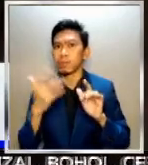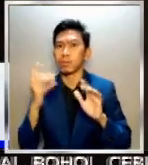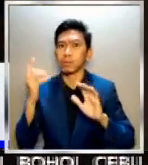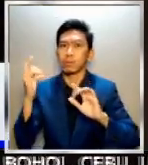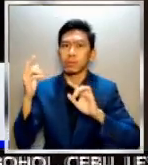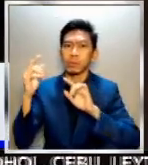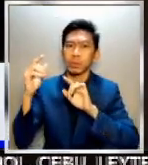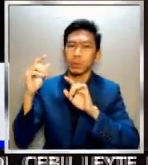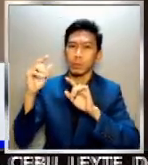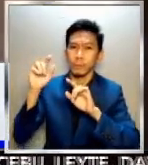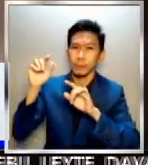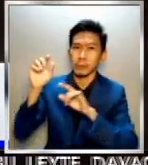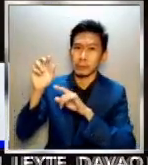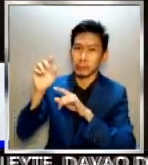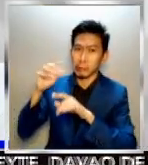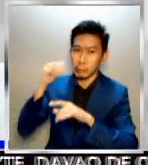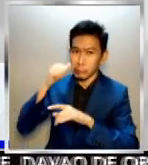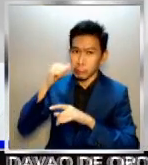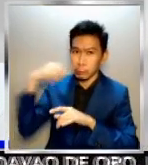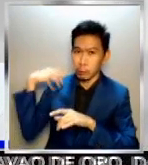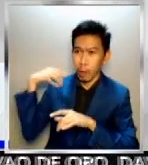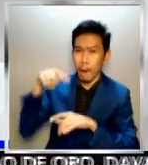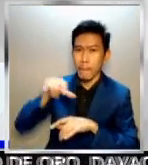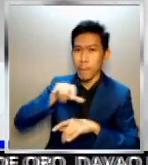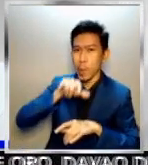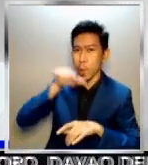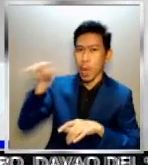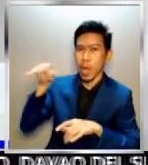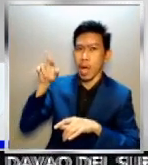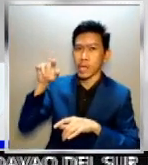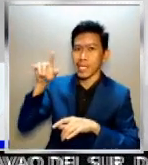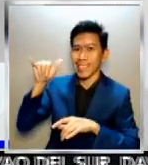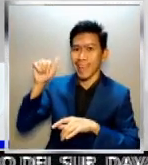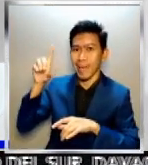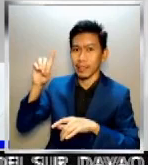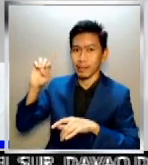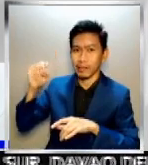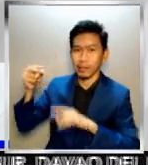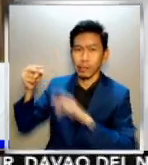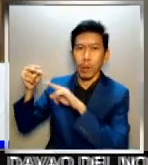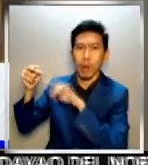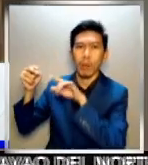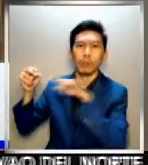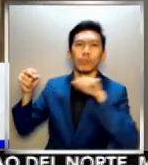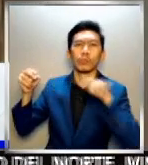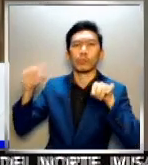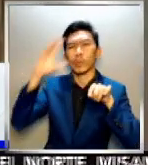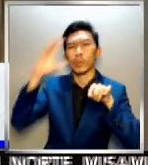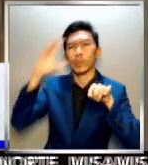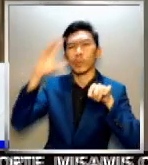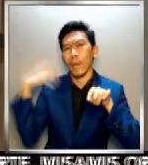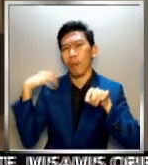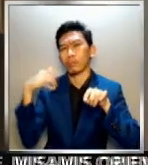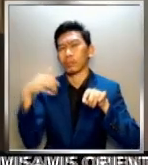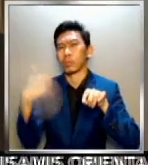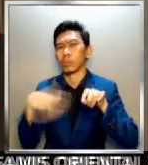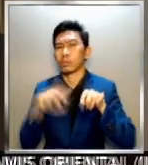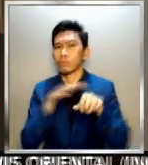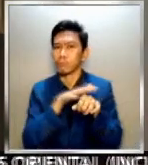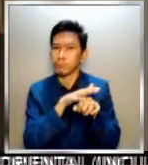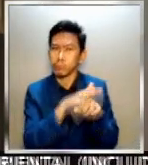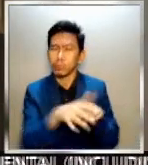babae, doon na raw umano ginawa ng kanyang lalaking employer ang masamang balak. Sir, binaboy niya po